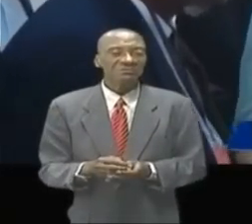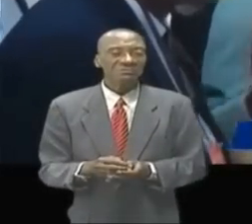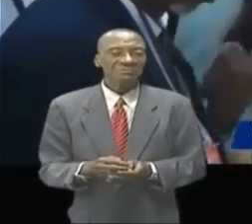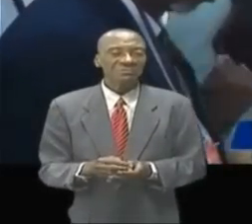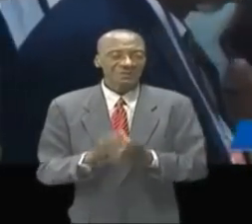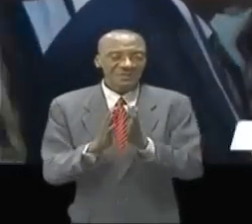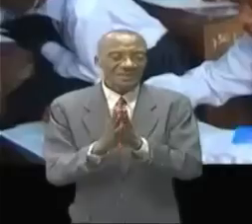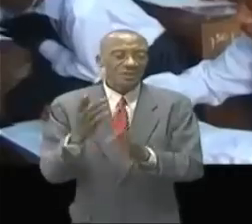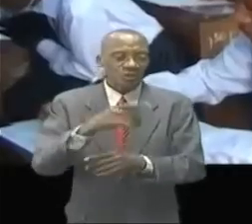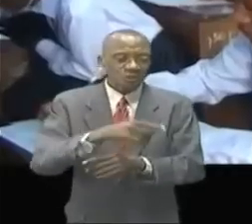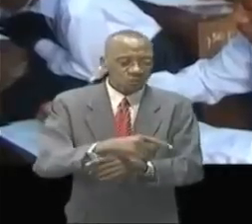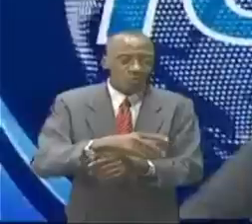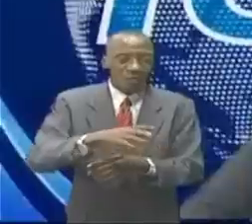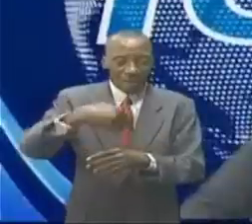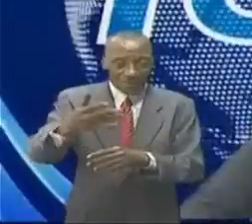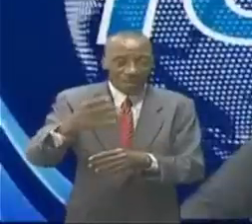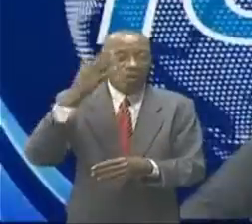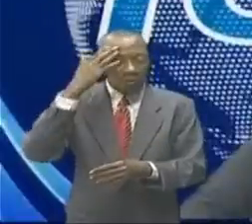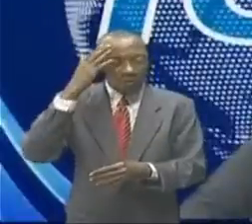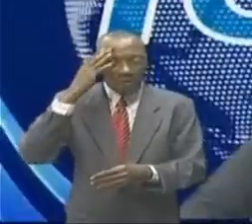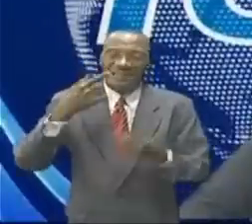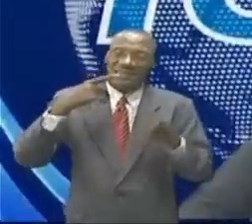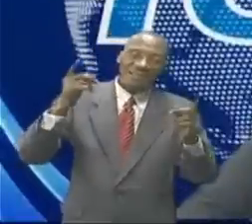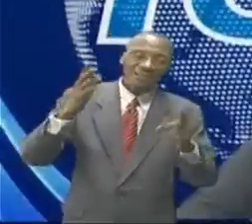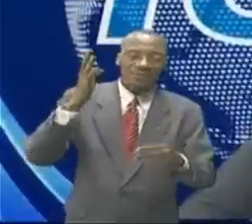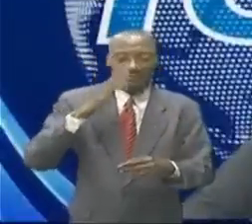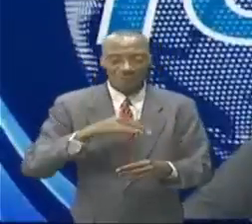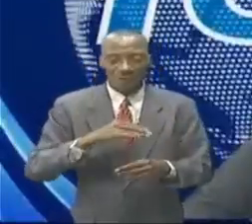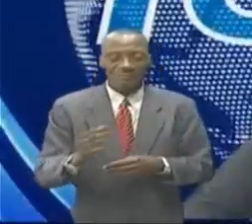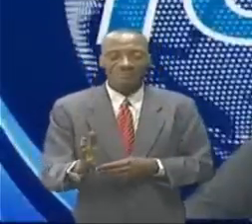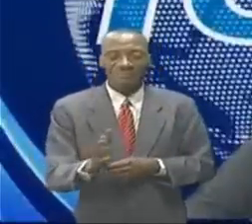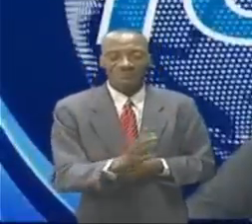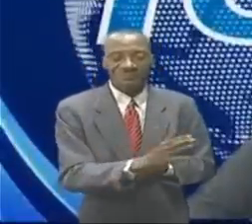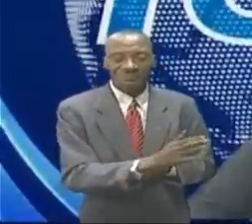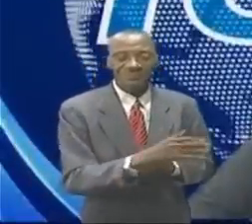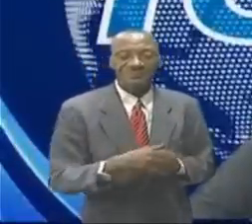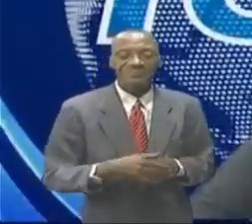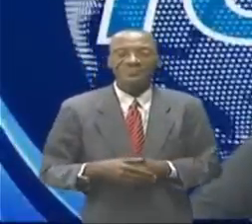enfin connaître leur sort. L'examen d'État édition